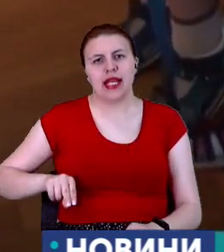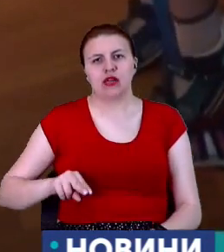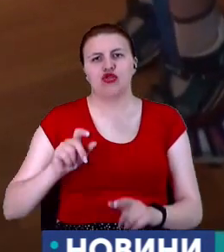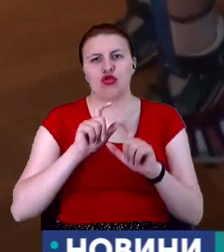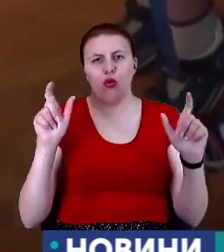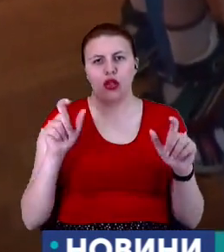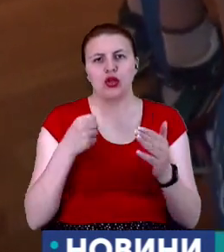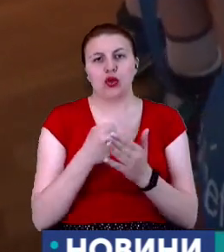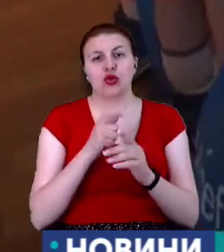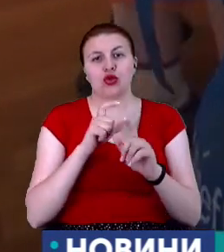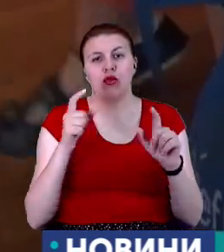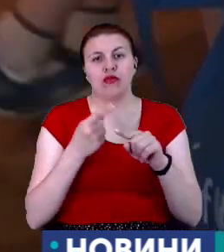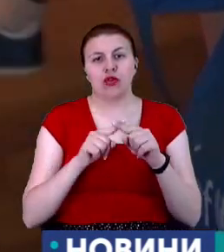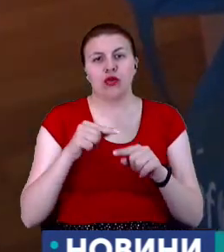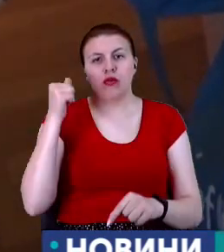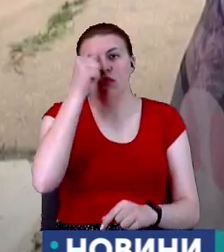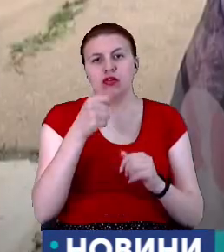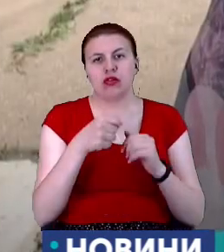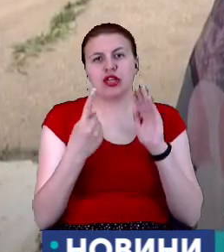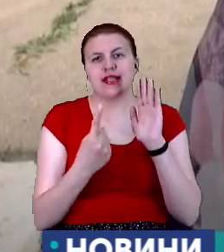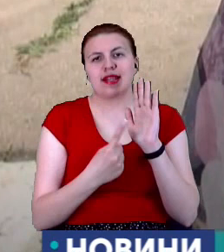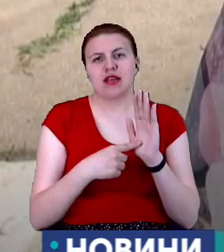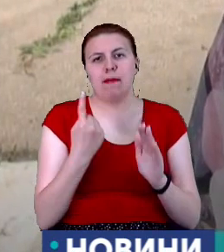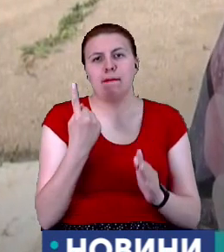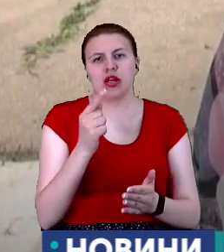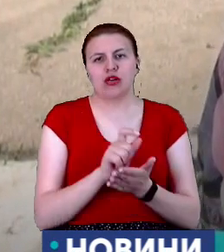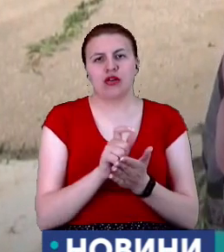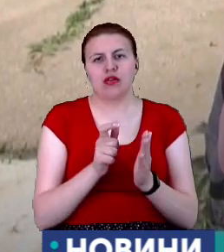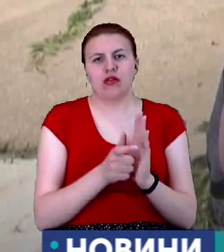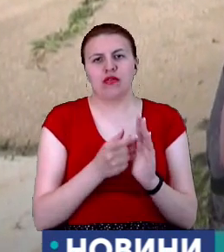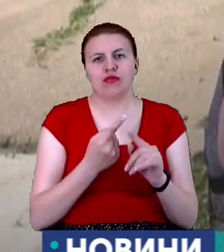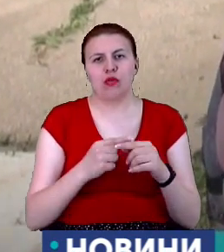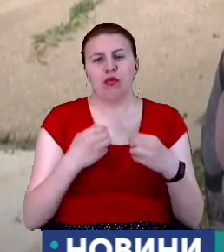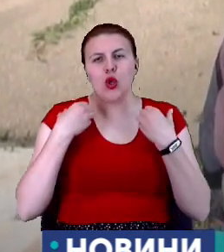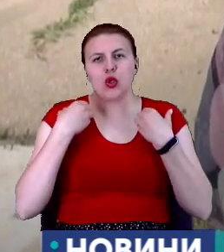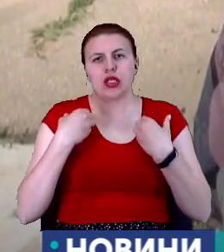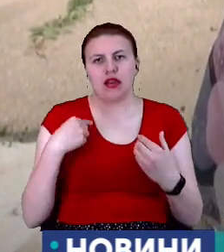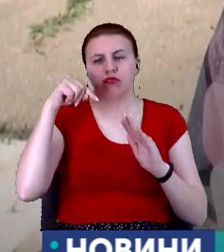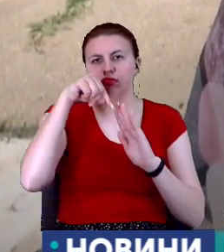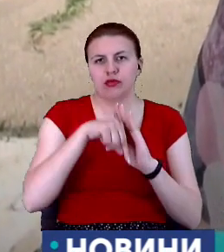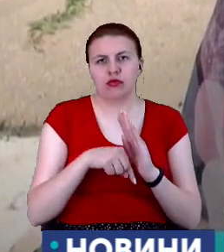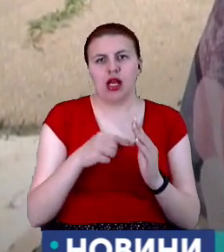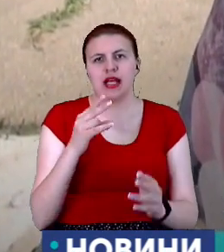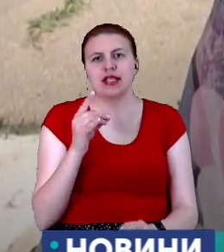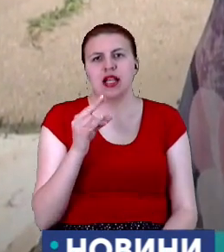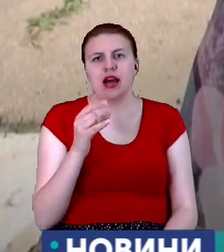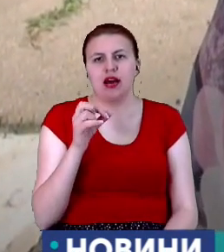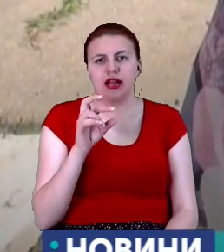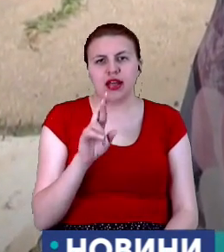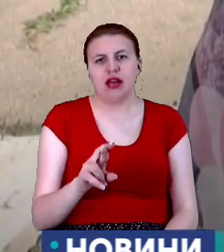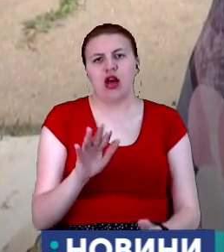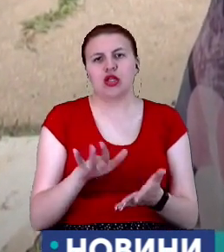школи цьогоріч прийдуть 16 першокласників. В цьому рюкзаку знаходяться канцелярські товари,